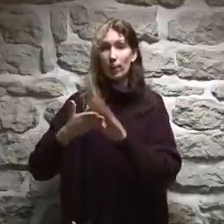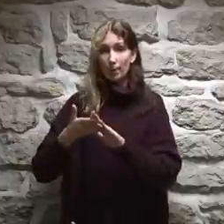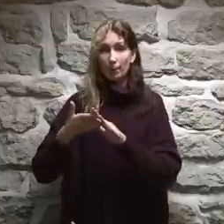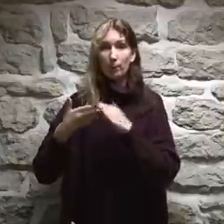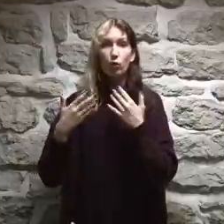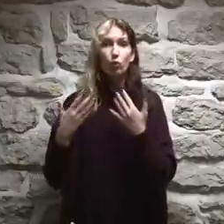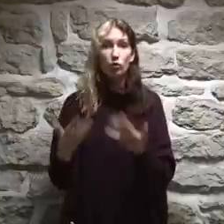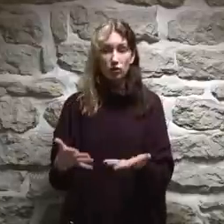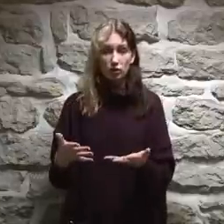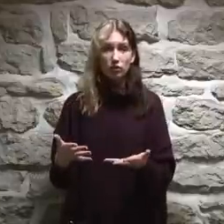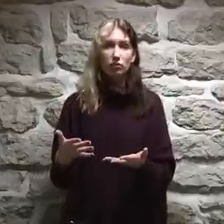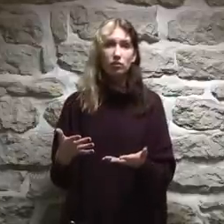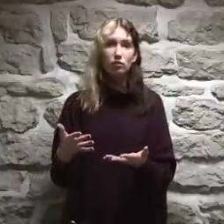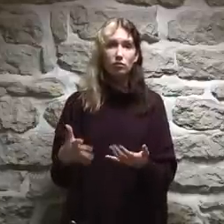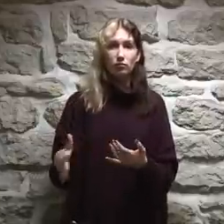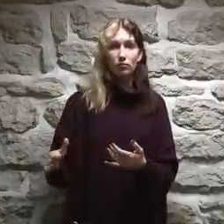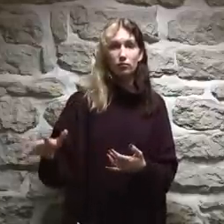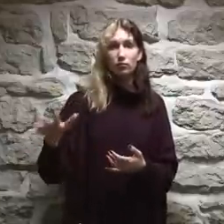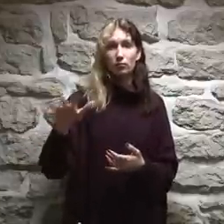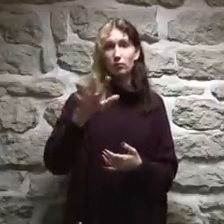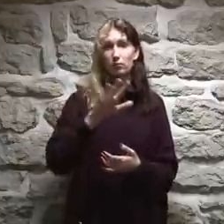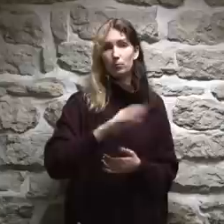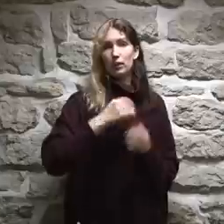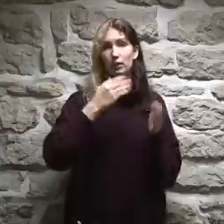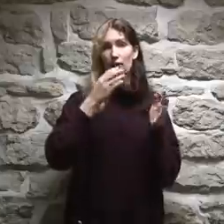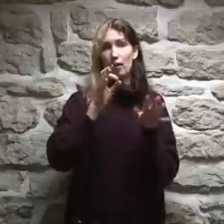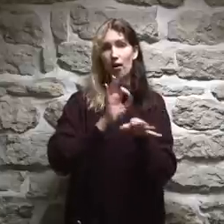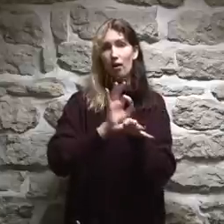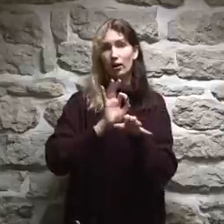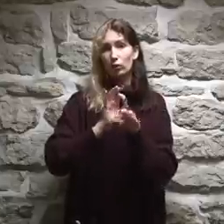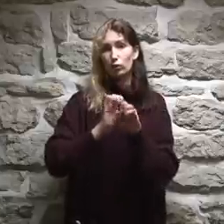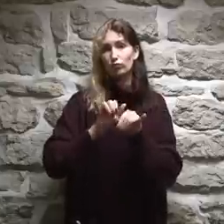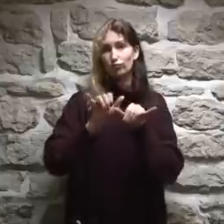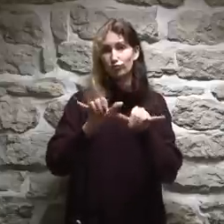sellega, mida meil haiguse foon näitab.